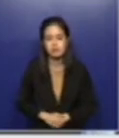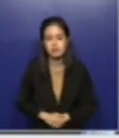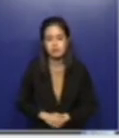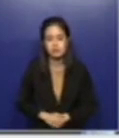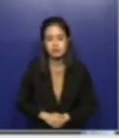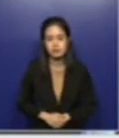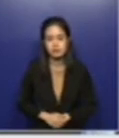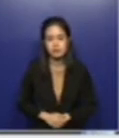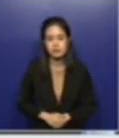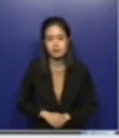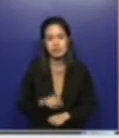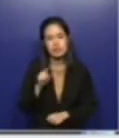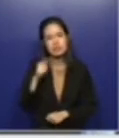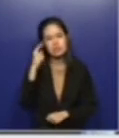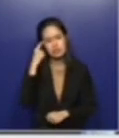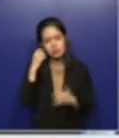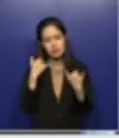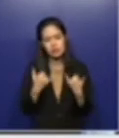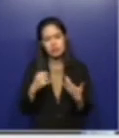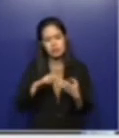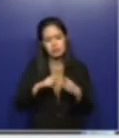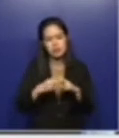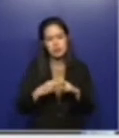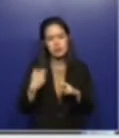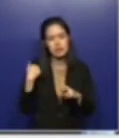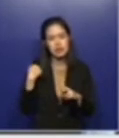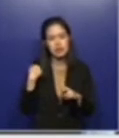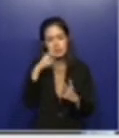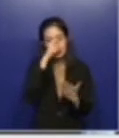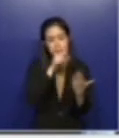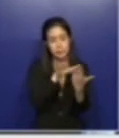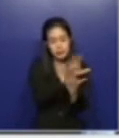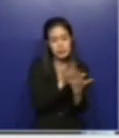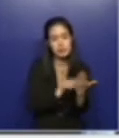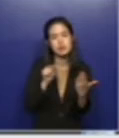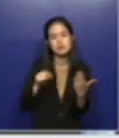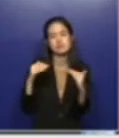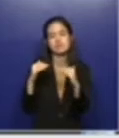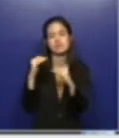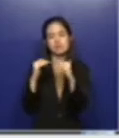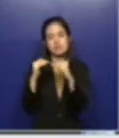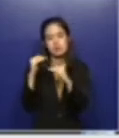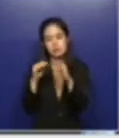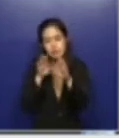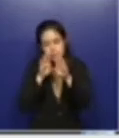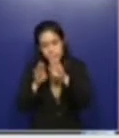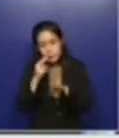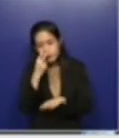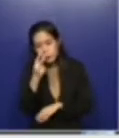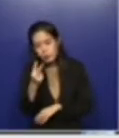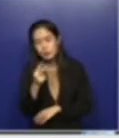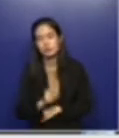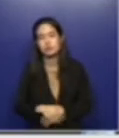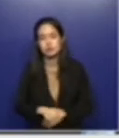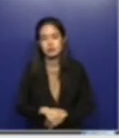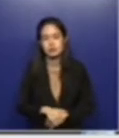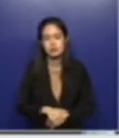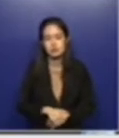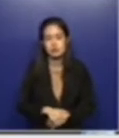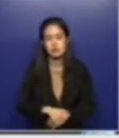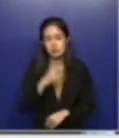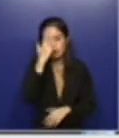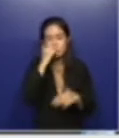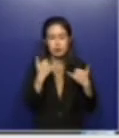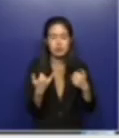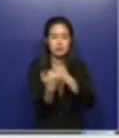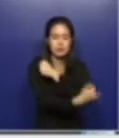สถานการณ์เล็กๆอย่างเงี้ยเมื่อเทียบกับสถานการณ์ประเทศไทยคืออันเดียวกันเลยครับมันคือการเปิดให้มันมีปัญหารอบที่ส